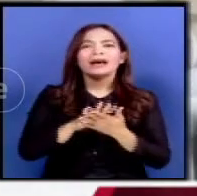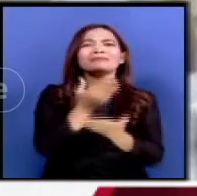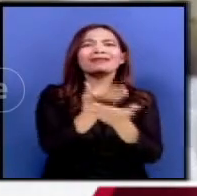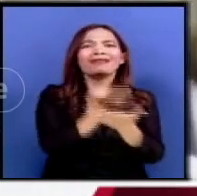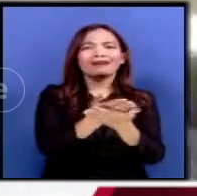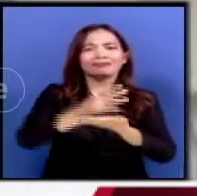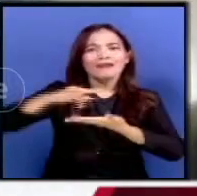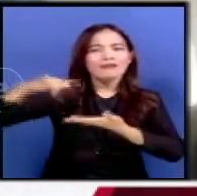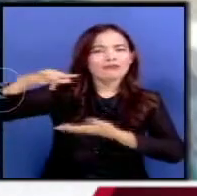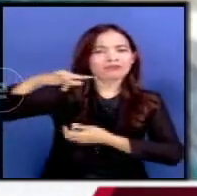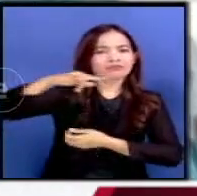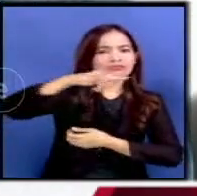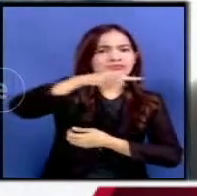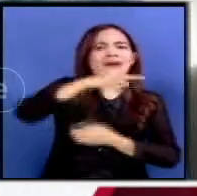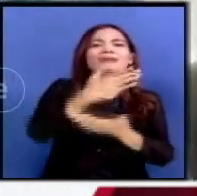Madinah Arab Saudi.